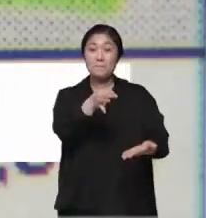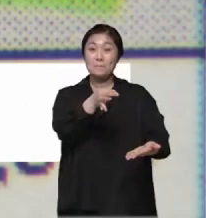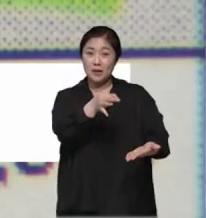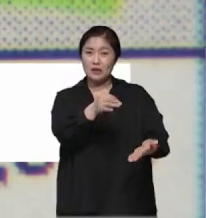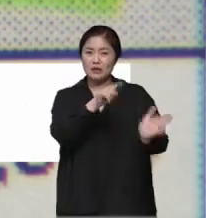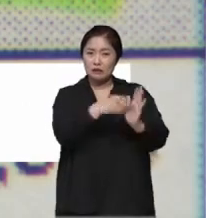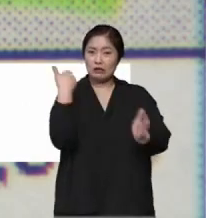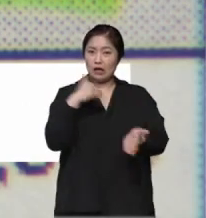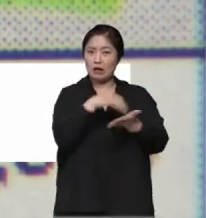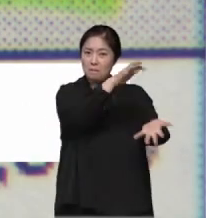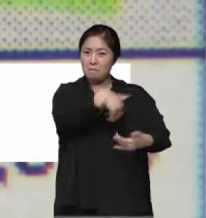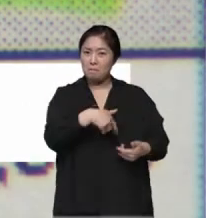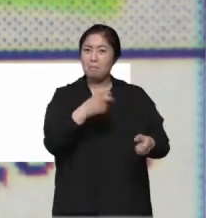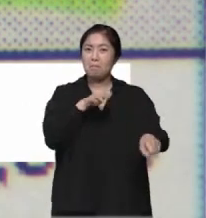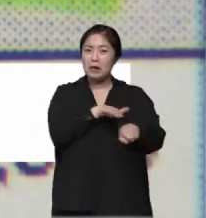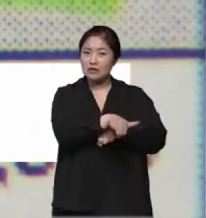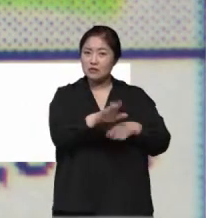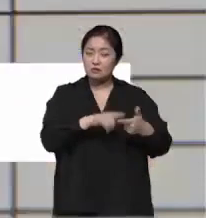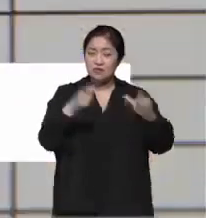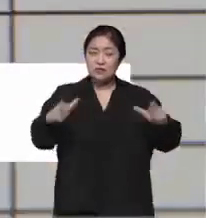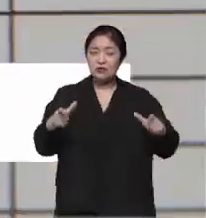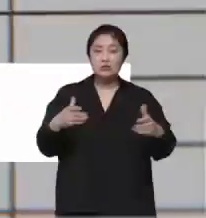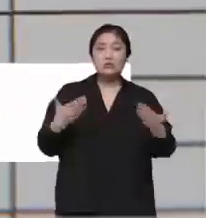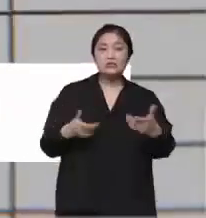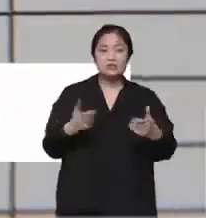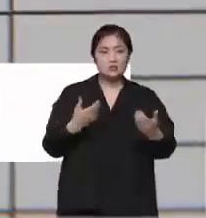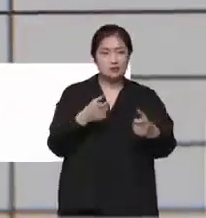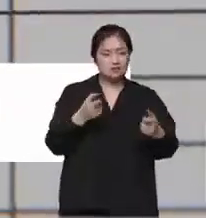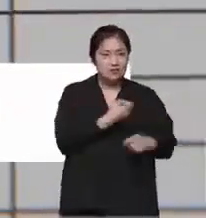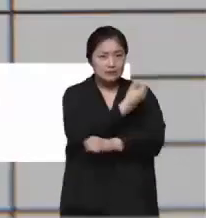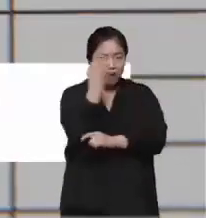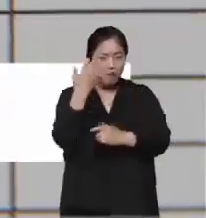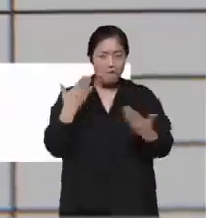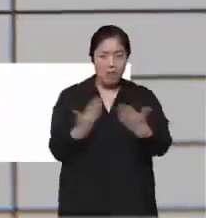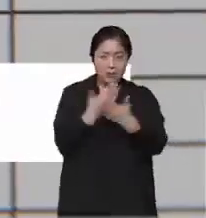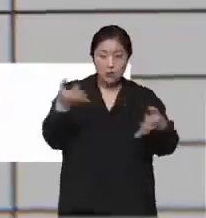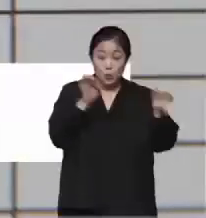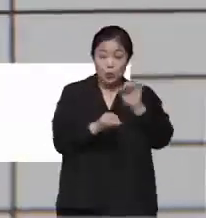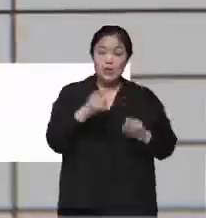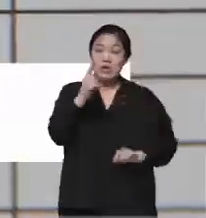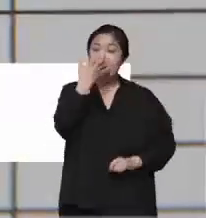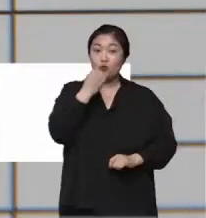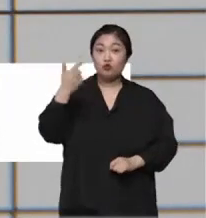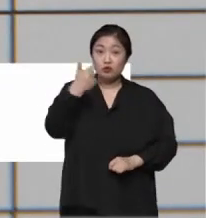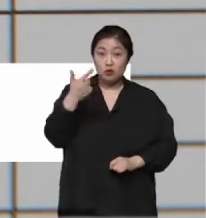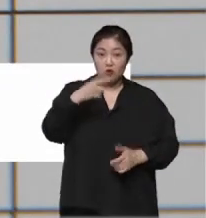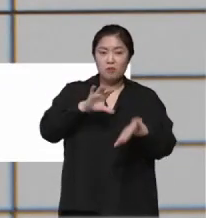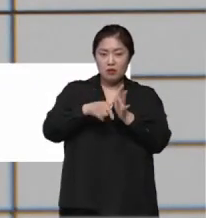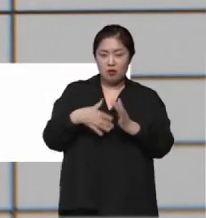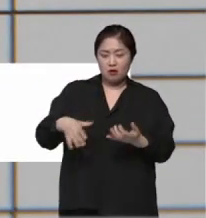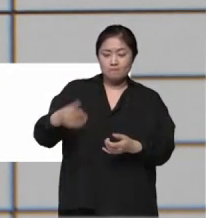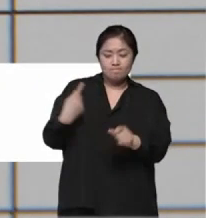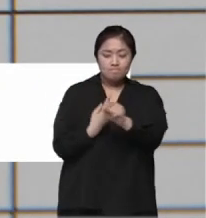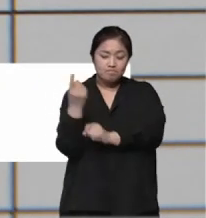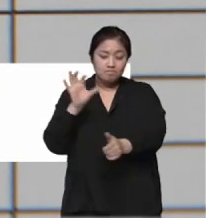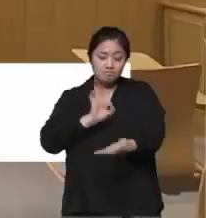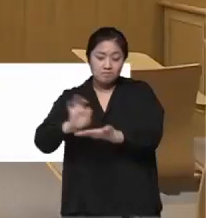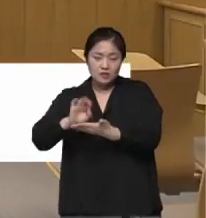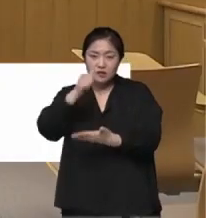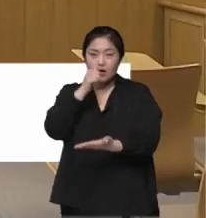뒤 되돌려받는 방식으로 지역신문 발전기금 1억 6천만 원을 유용한 혐의로 재판에